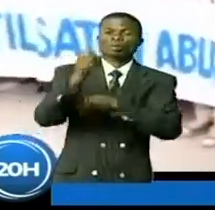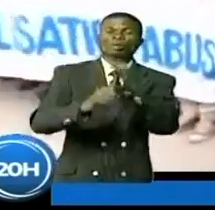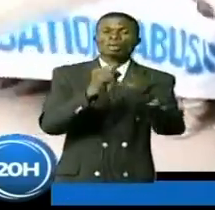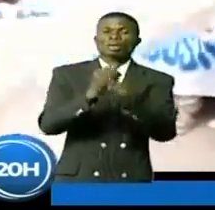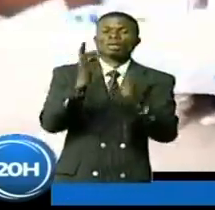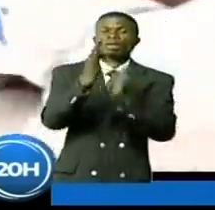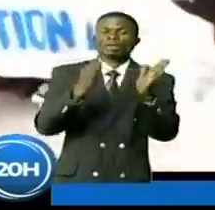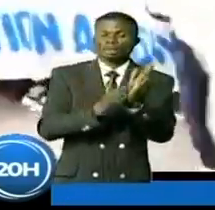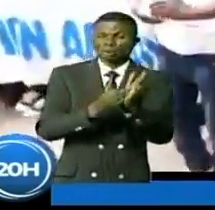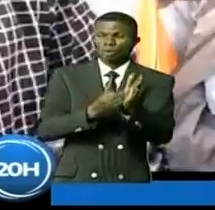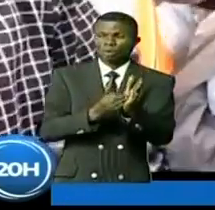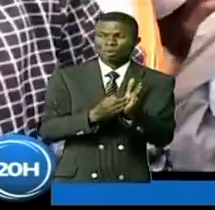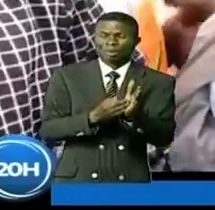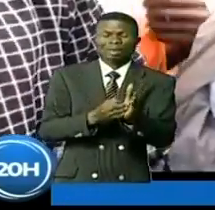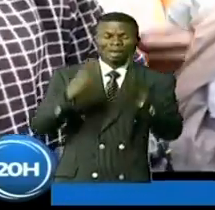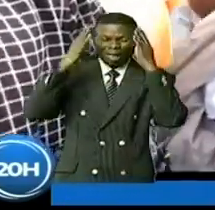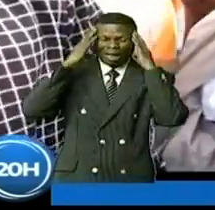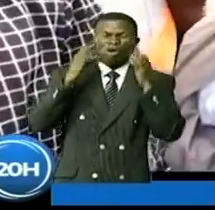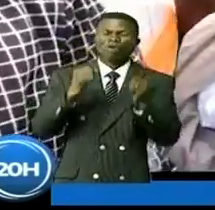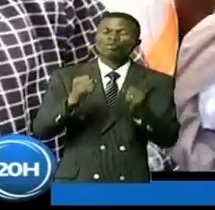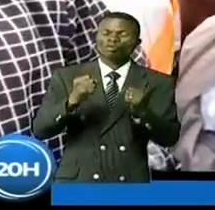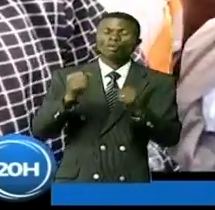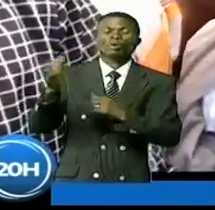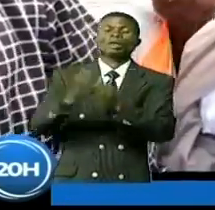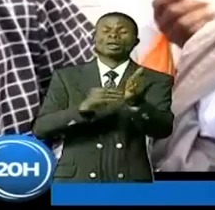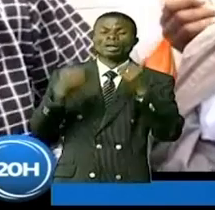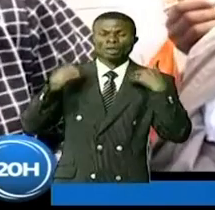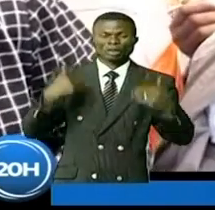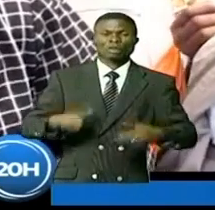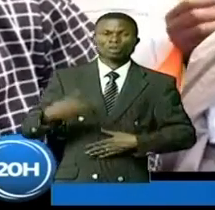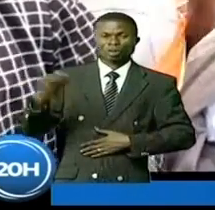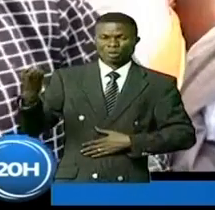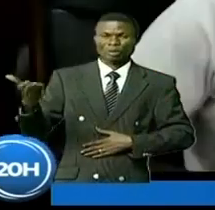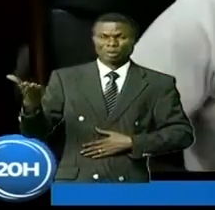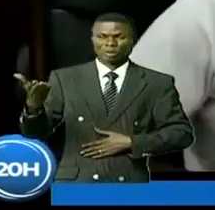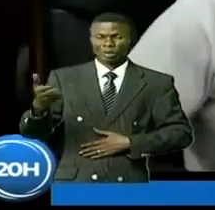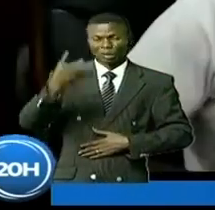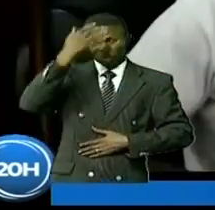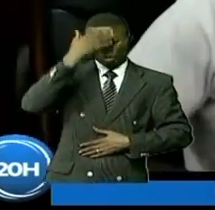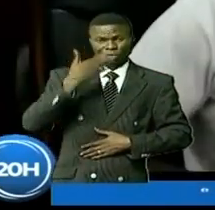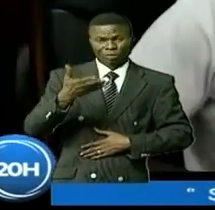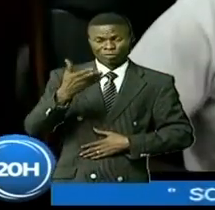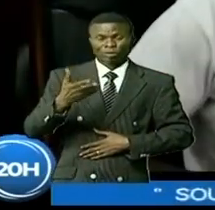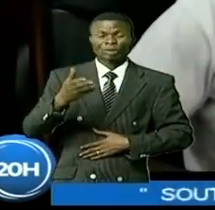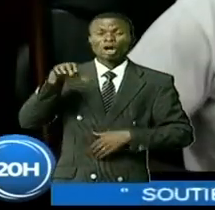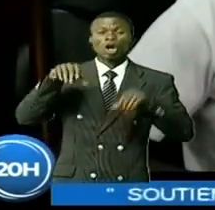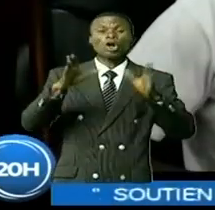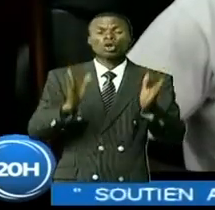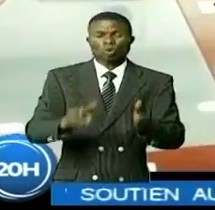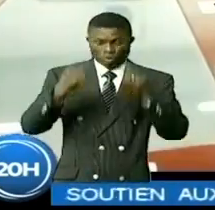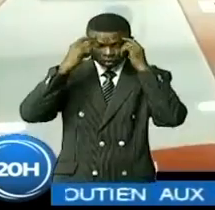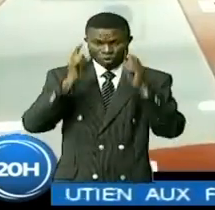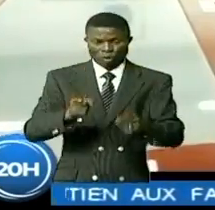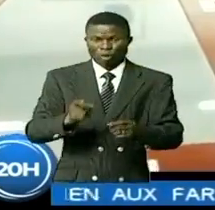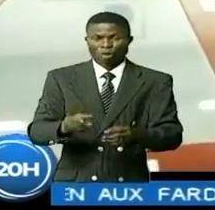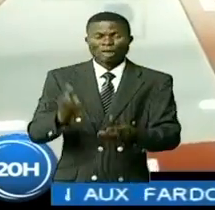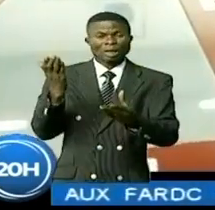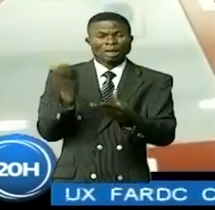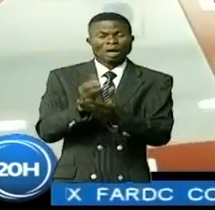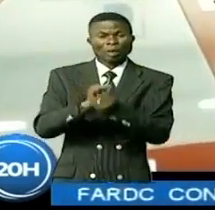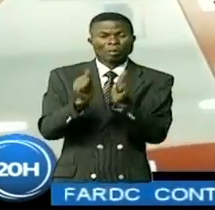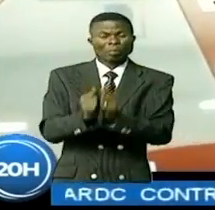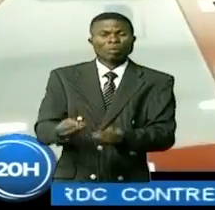18 ans. Une tristesse indescriptible sur les visages. Ses compatriotes ont décidé de soumettre leur